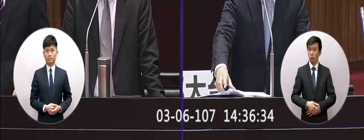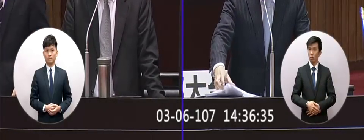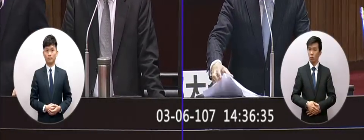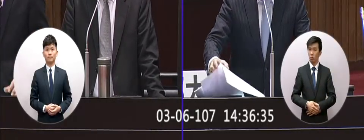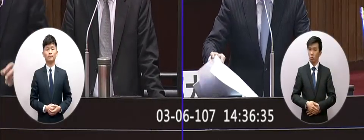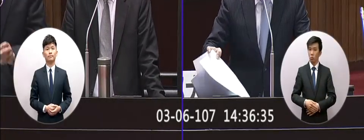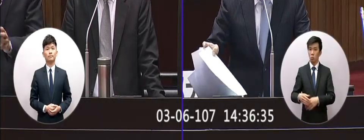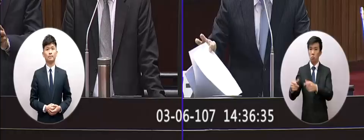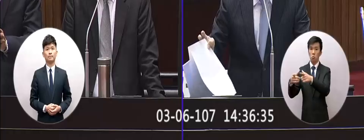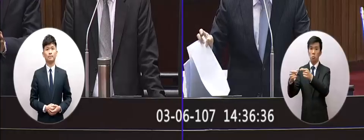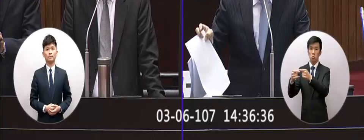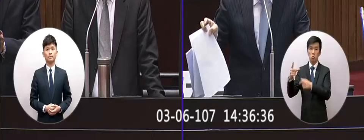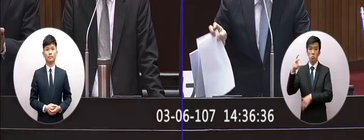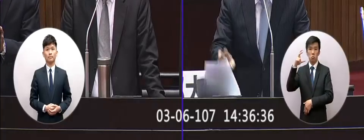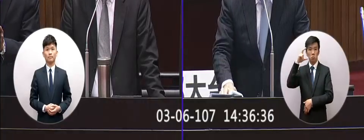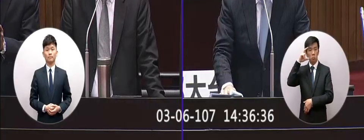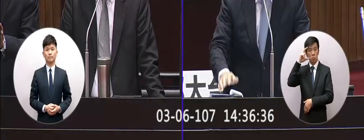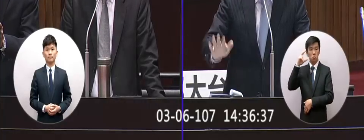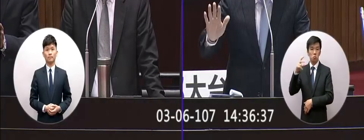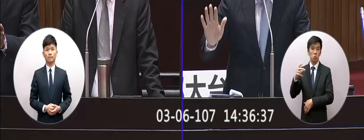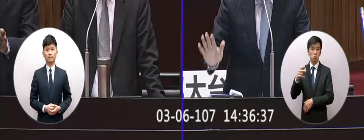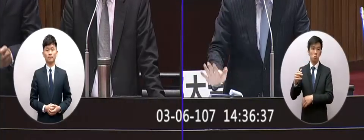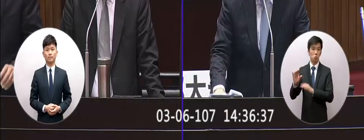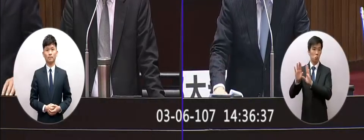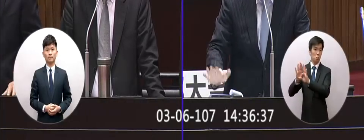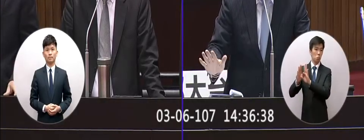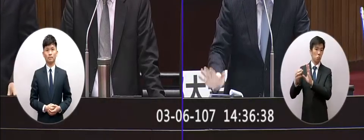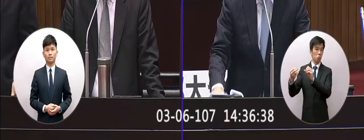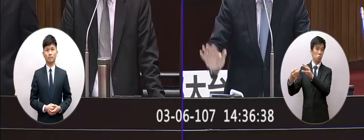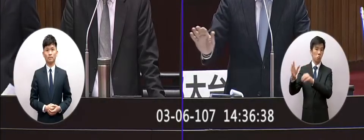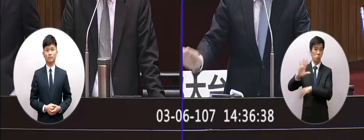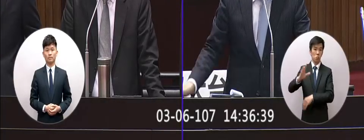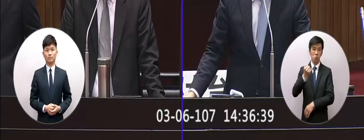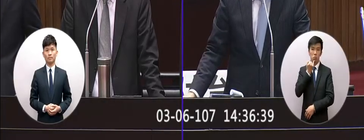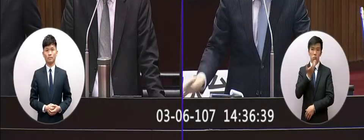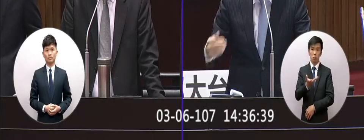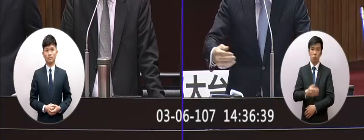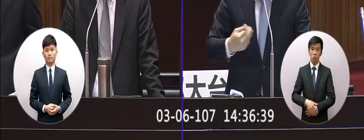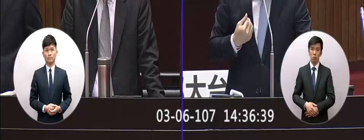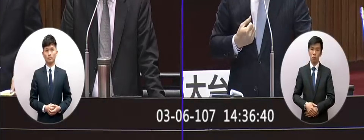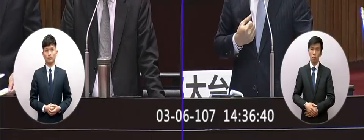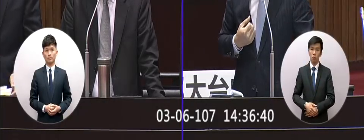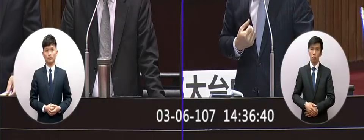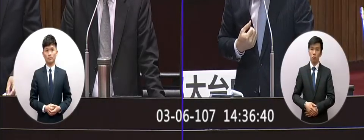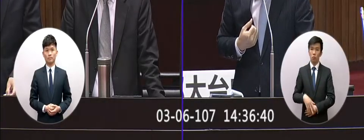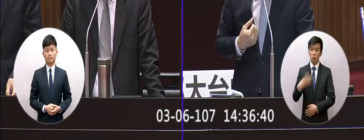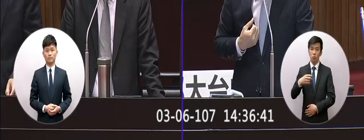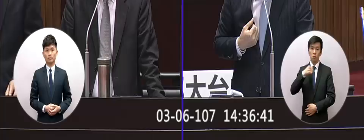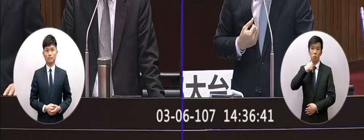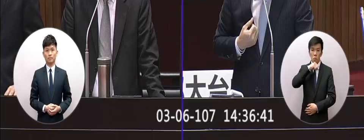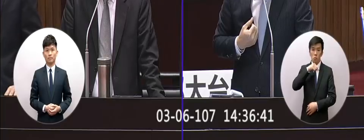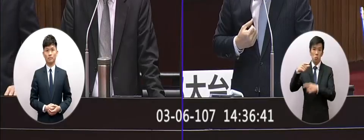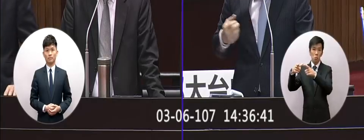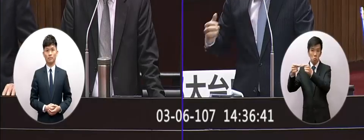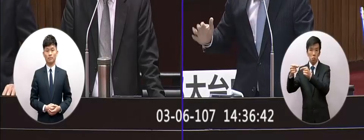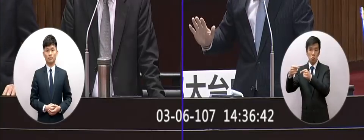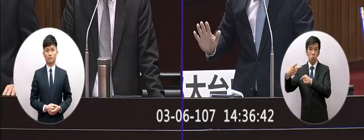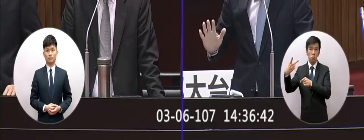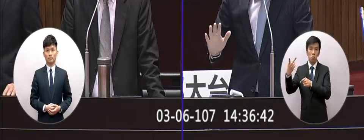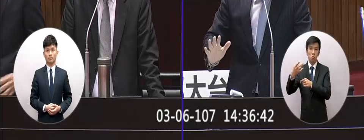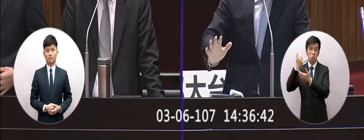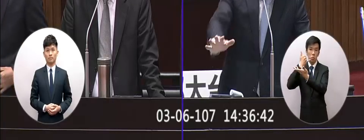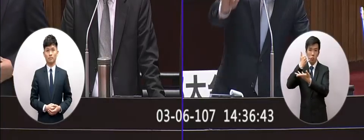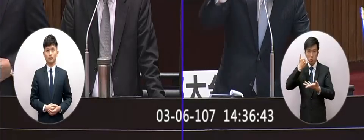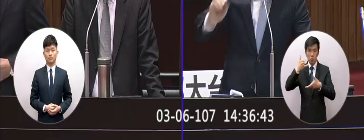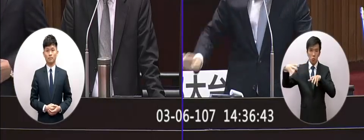拒绝跟推迟吗？而且在重叠争议水域里面，感觉上我们是示弱的，好像被人